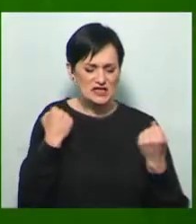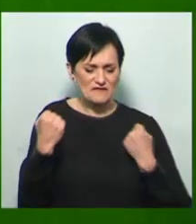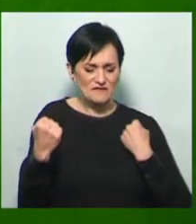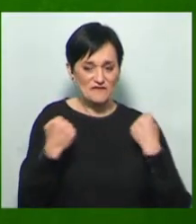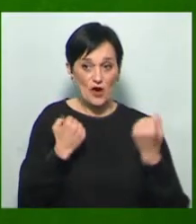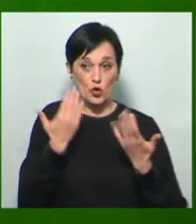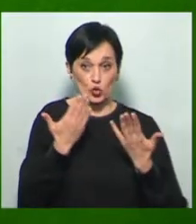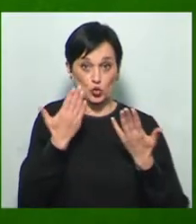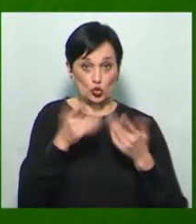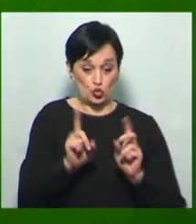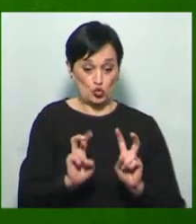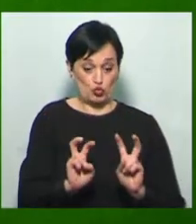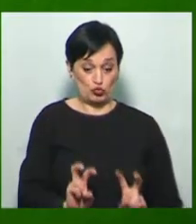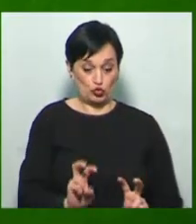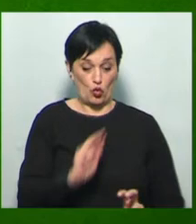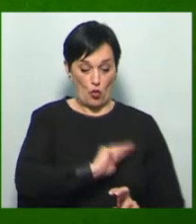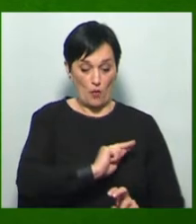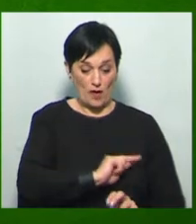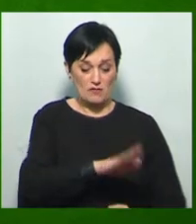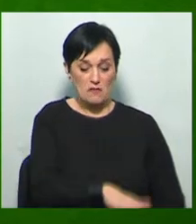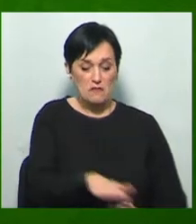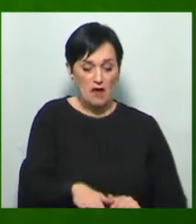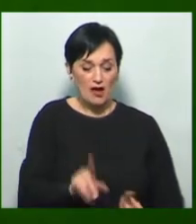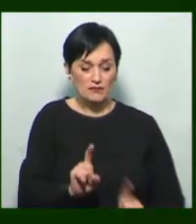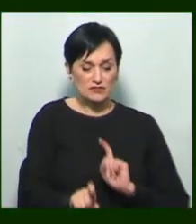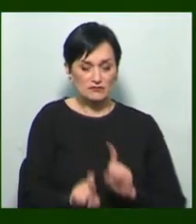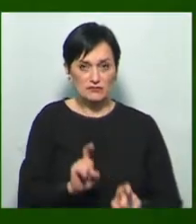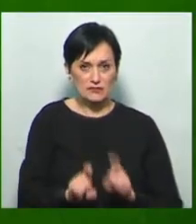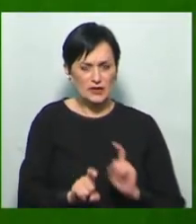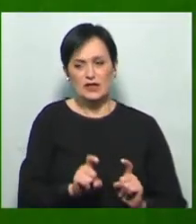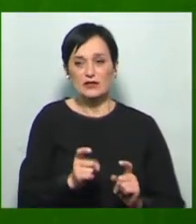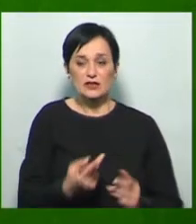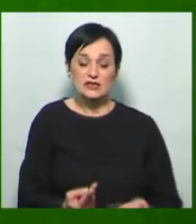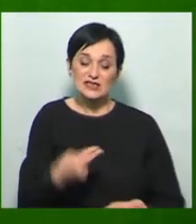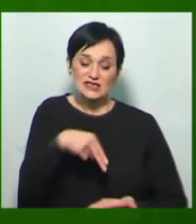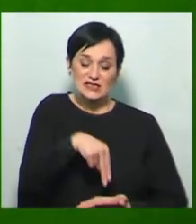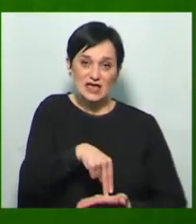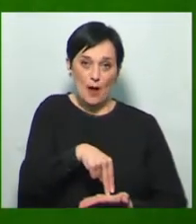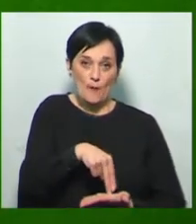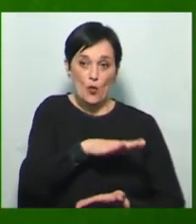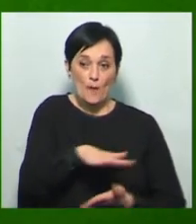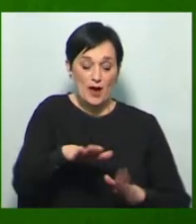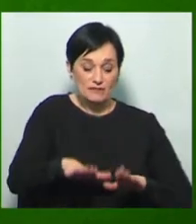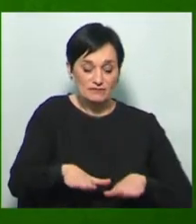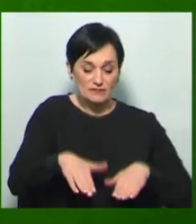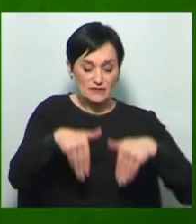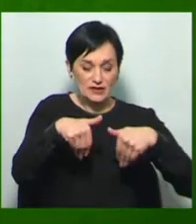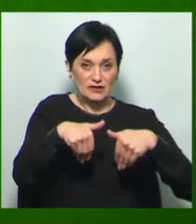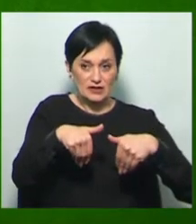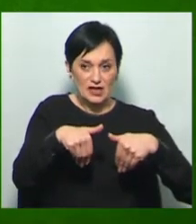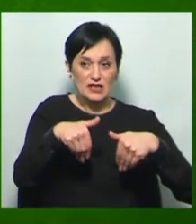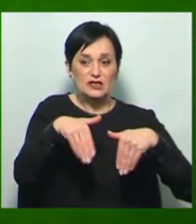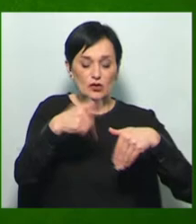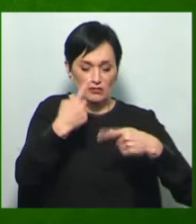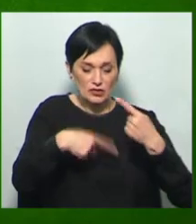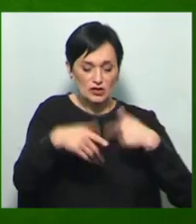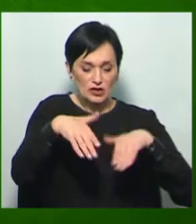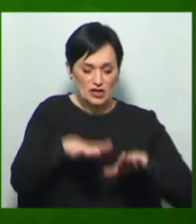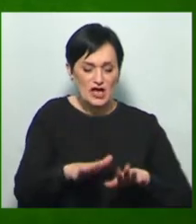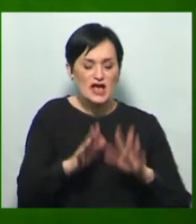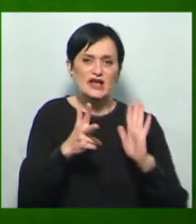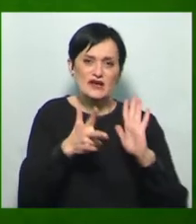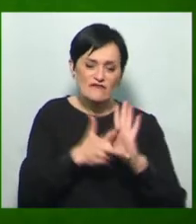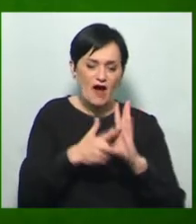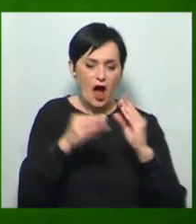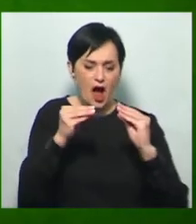თუ მჯდომარე სამუშაო გაქვთ ადგილზე, ამოძრავეთ ფეხები. წამოდექით, ფეხის წერებზე აიწიეთ და დაეშვით ქუსლებზე 8 ჯერ,